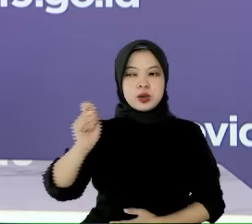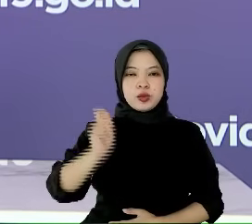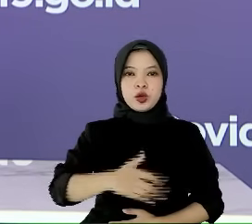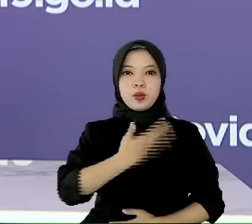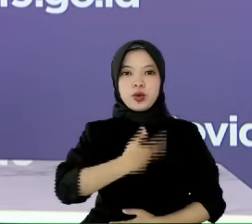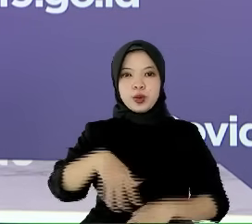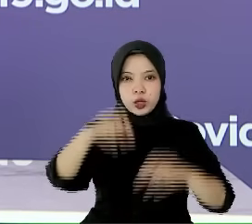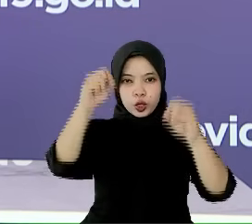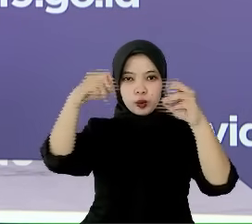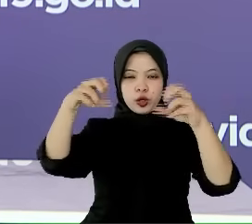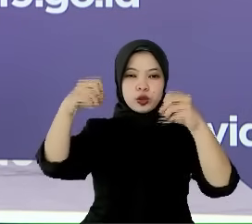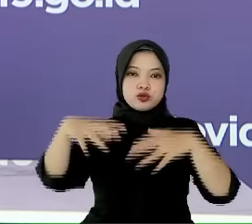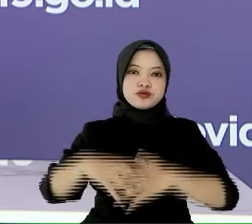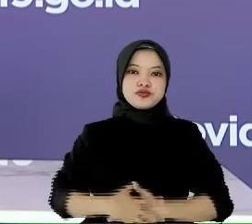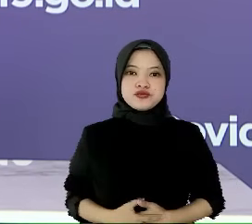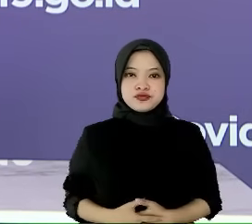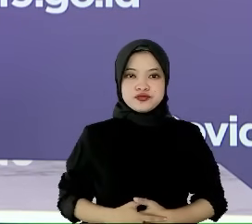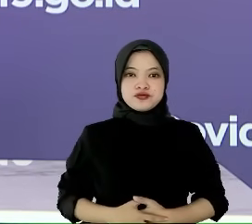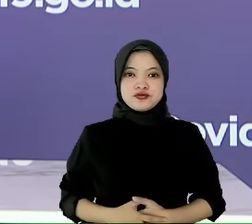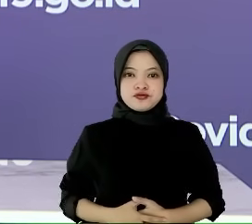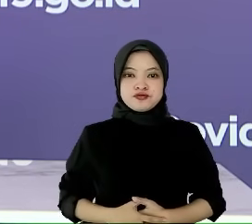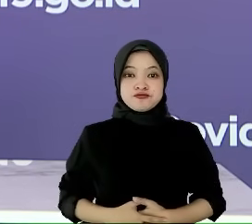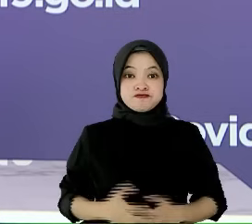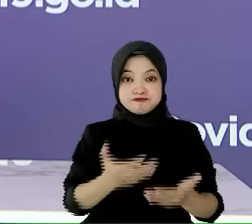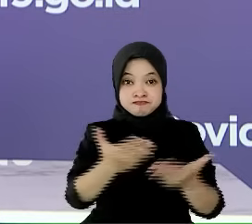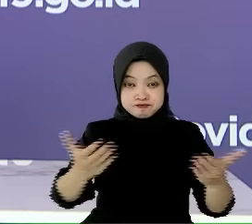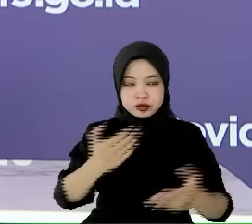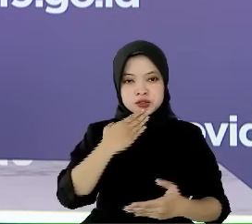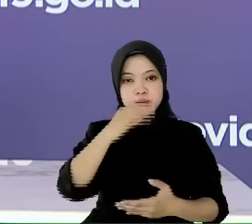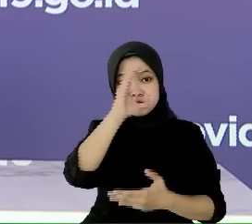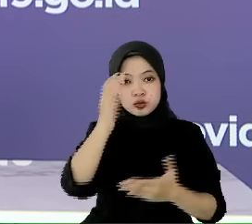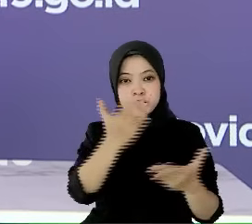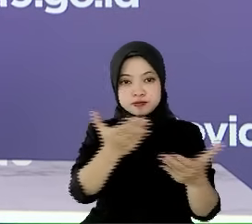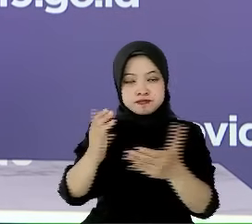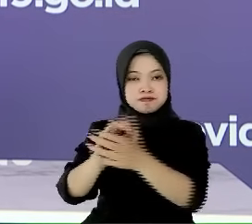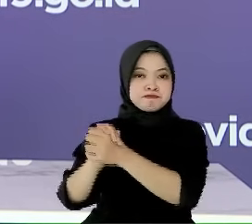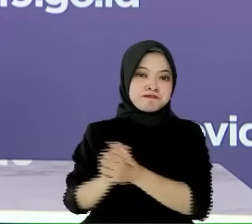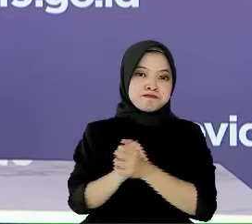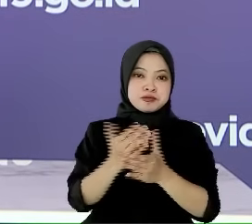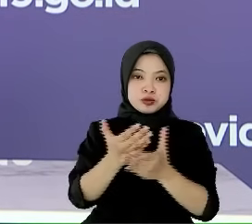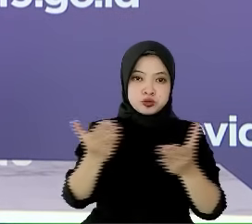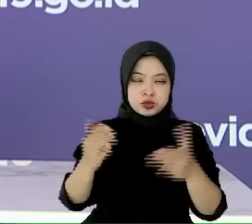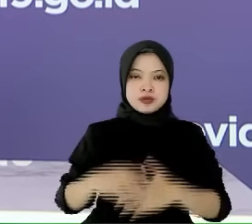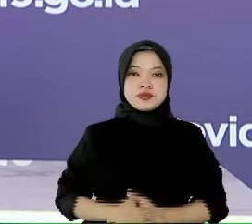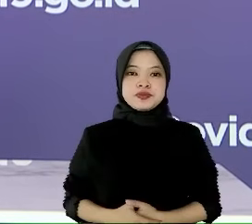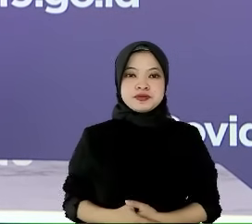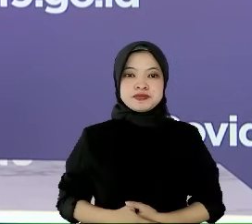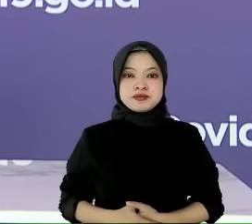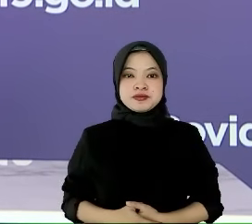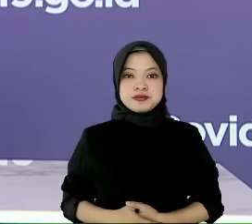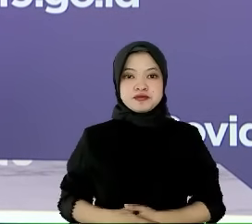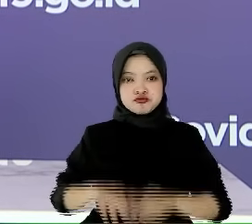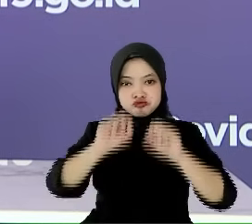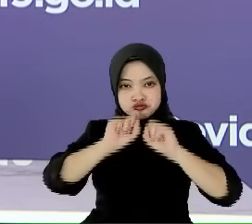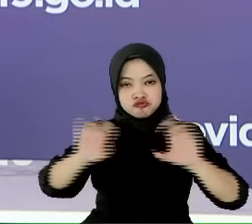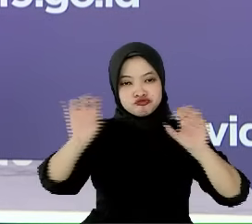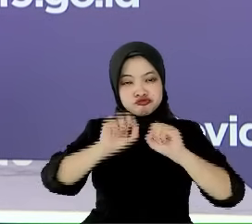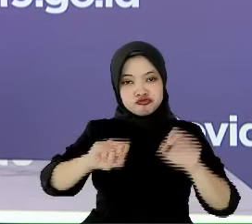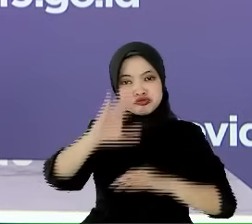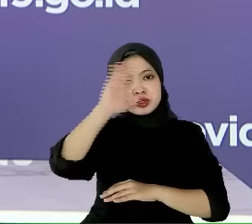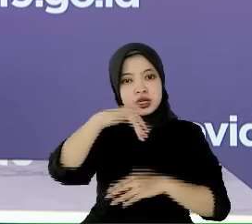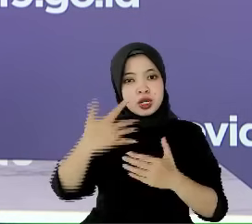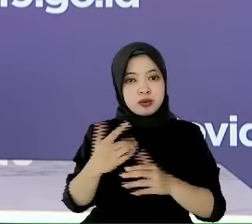Assalamualaikum warahmatullahi wabarakatuh. Selamat sore, salam sejahtera untuk kita semuanya. Hari ini saya akan